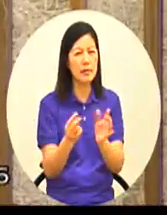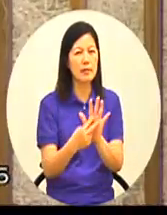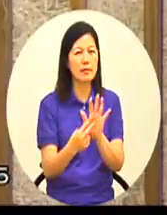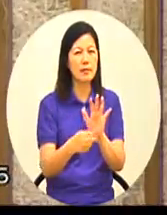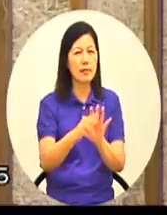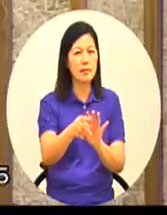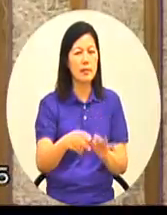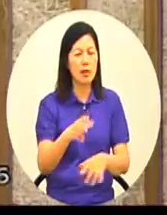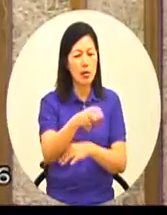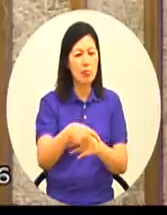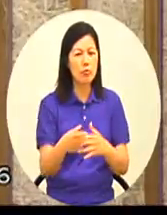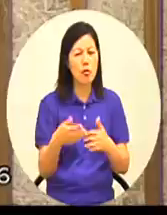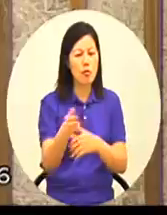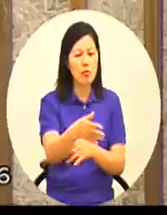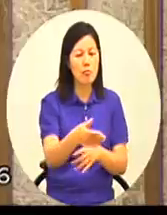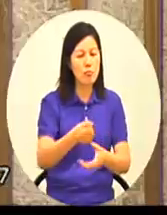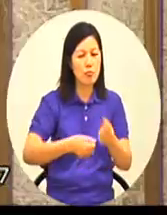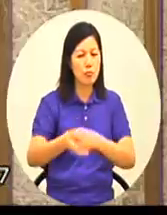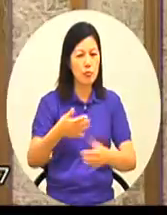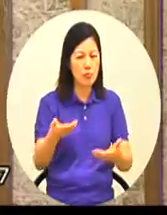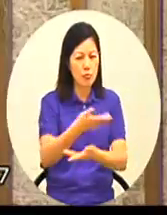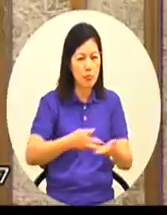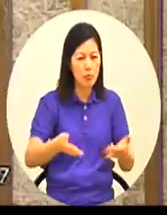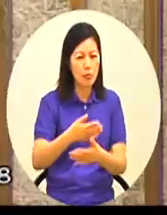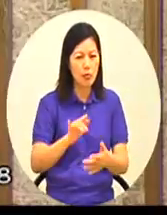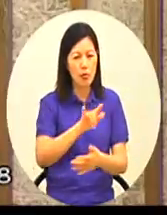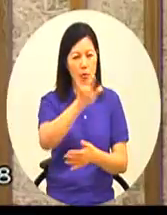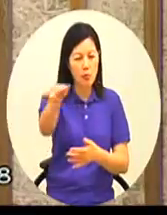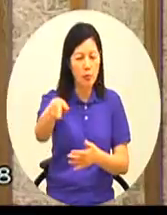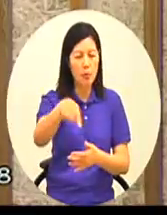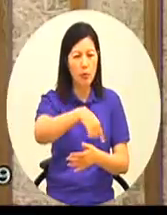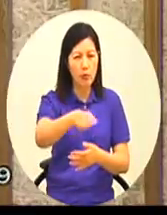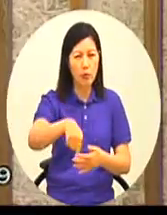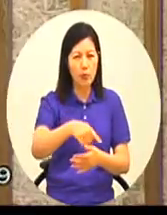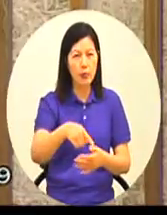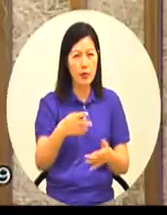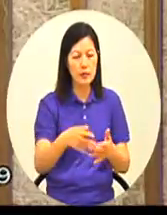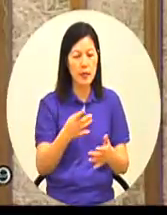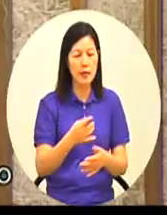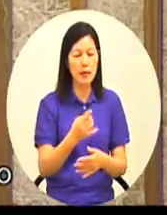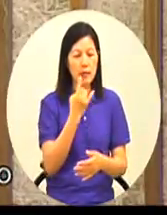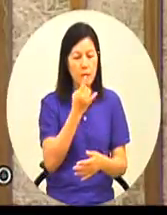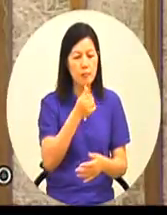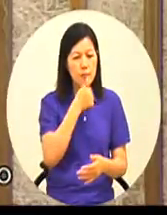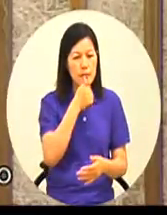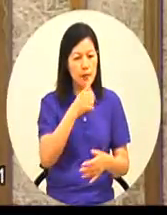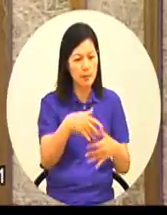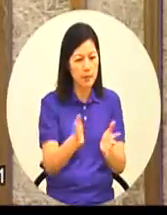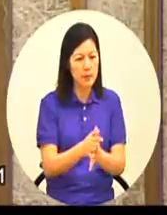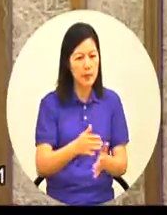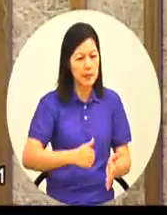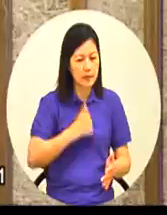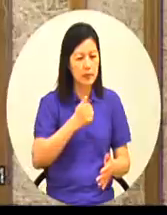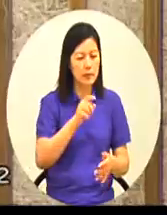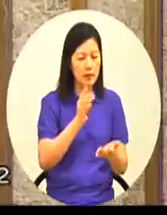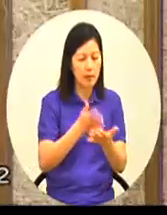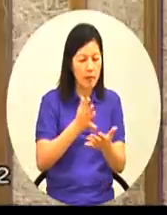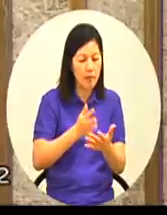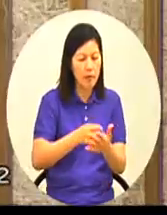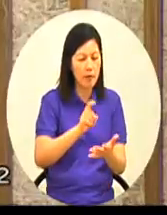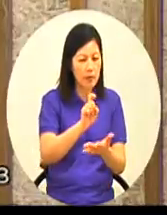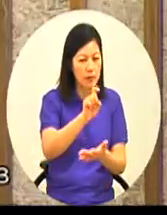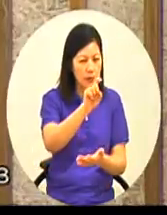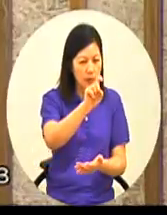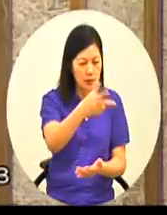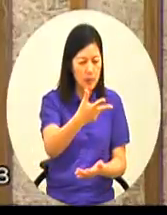强农渔交流、农渔业交流跟这个航线的部分，然后叫那个母语的部分。那我们会针对这十七场官司拜会的结论